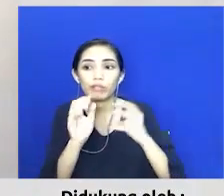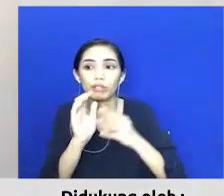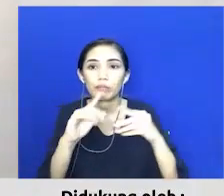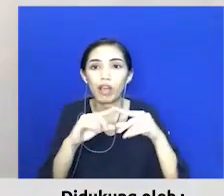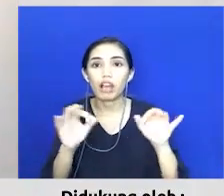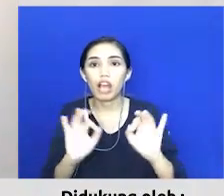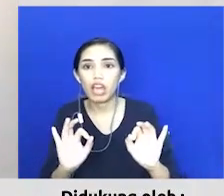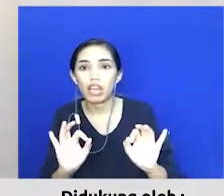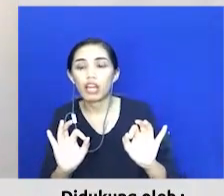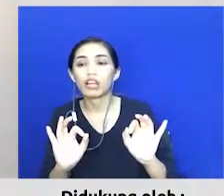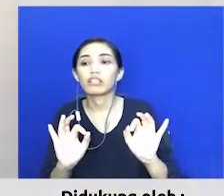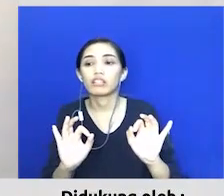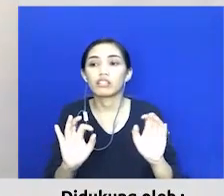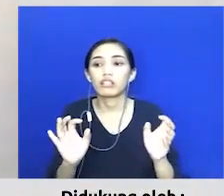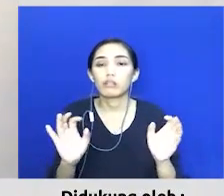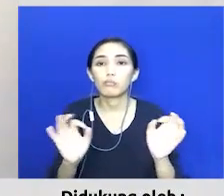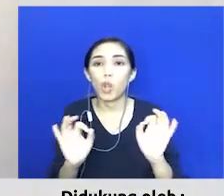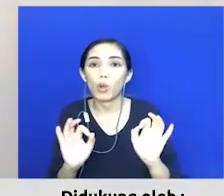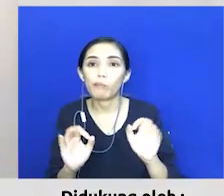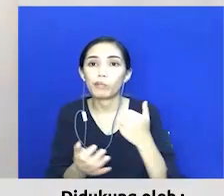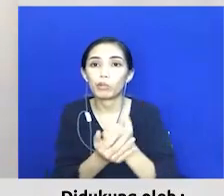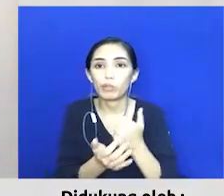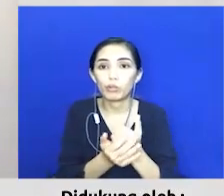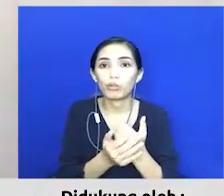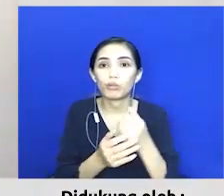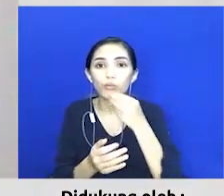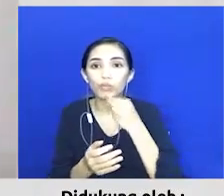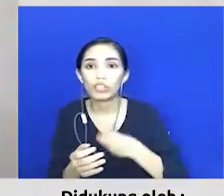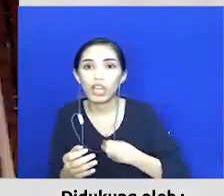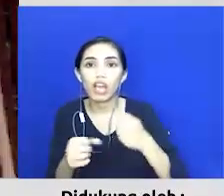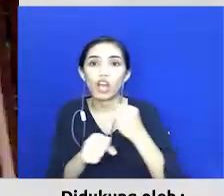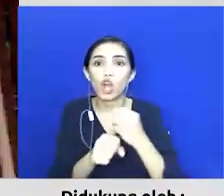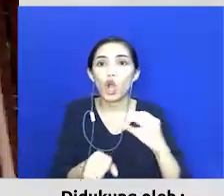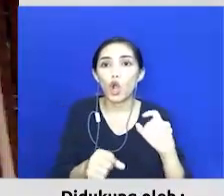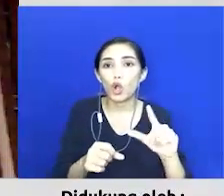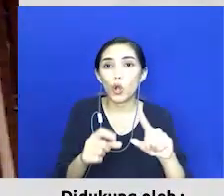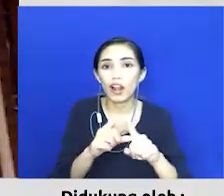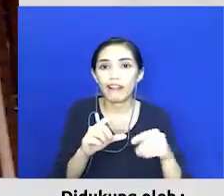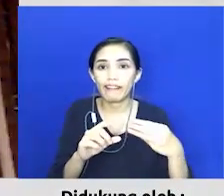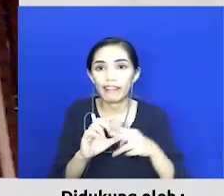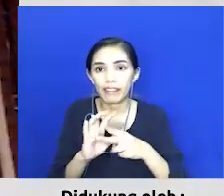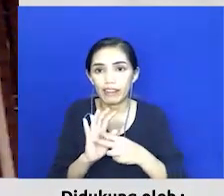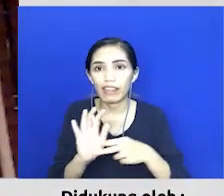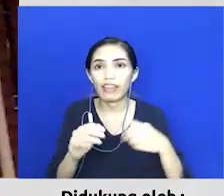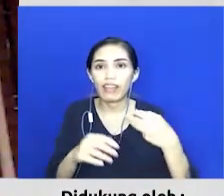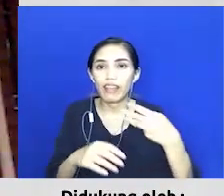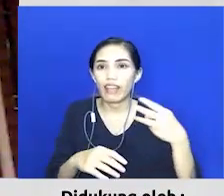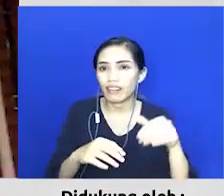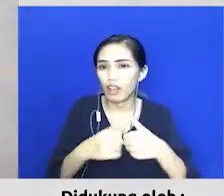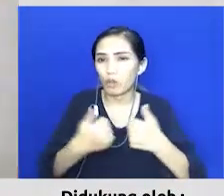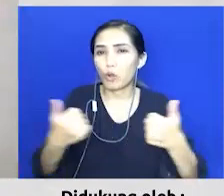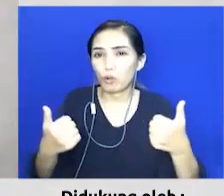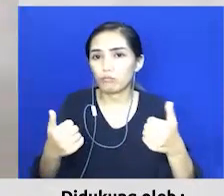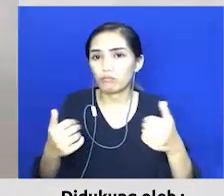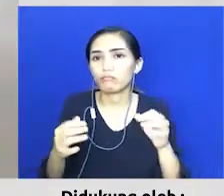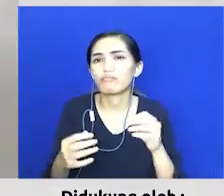nggak kita belum bener-bener punya di mana golden era, di mana sih kesalahan gitu kayaknya selalu